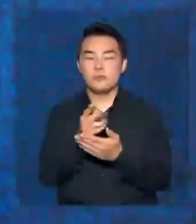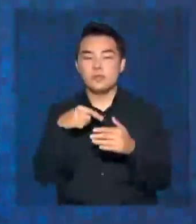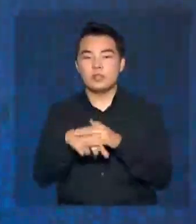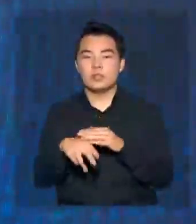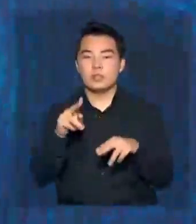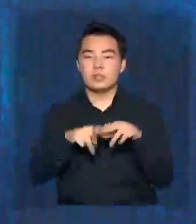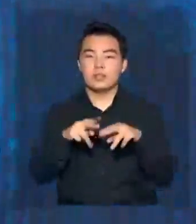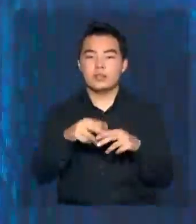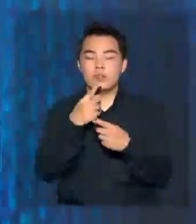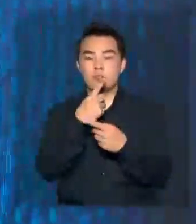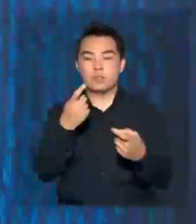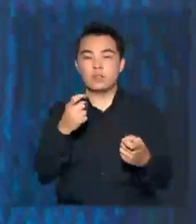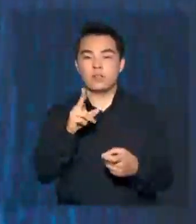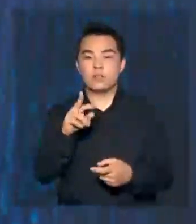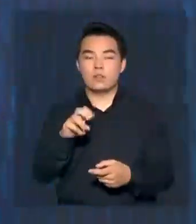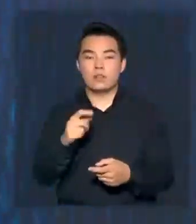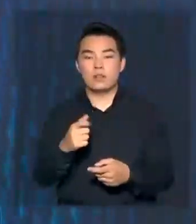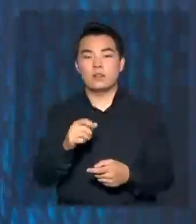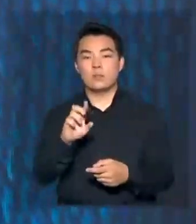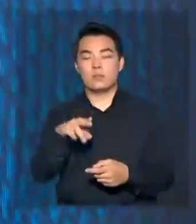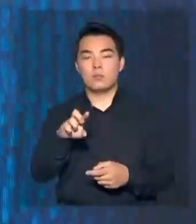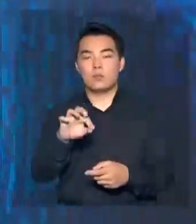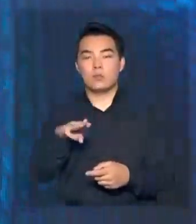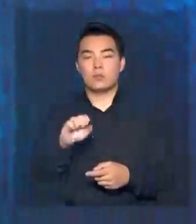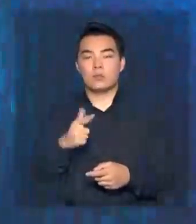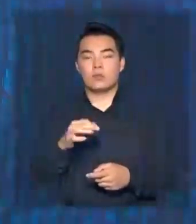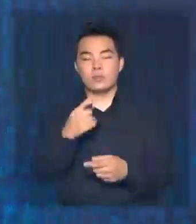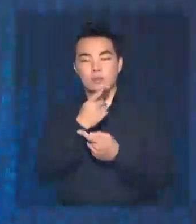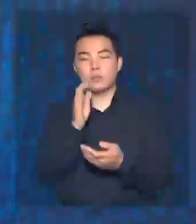событиях в отрасли расскажет моя коллега Ботагоз Айджанова.